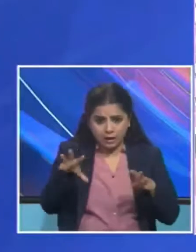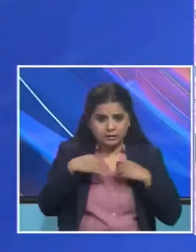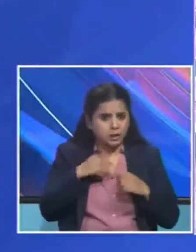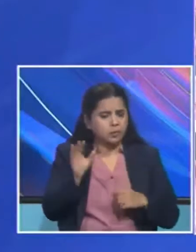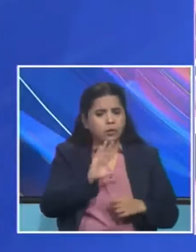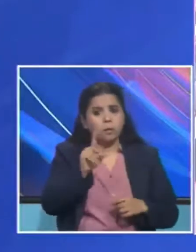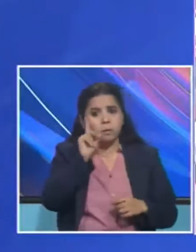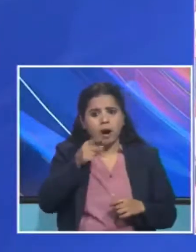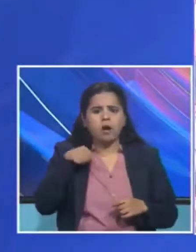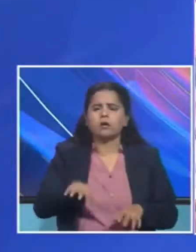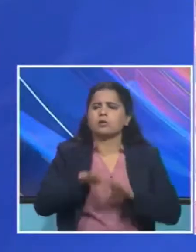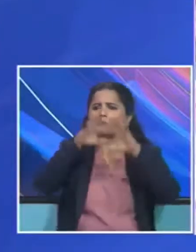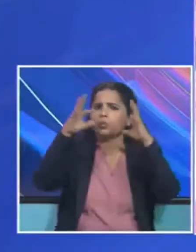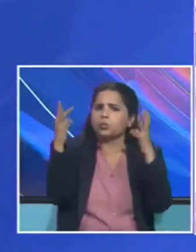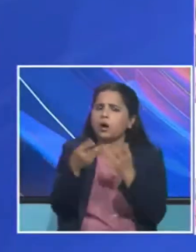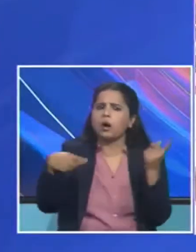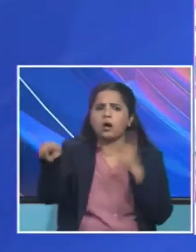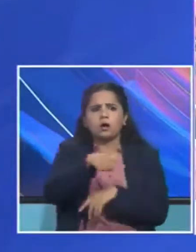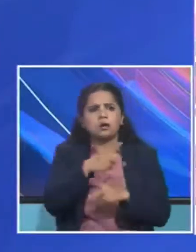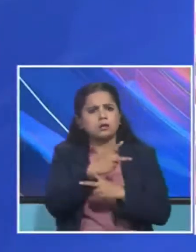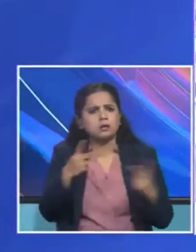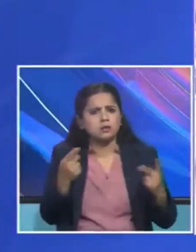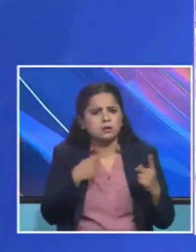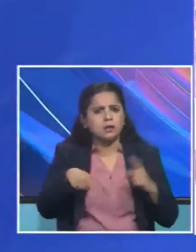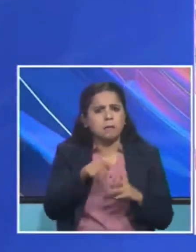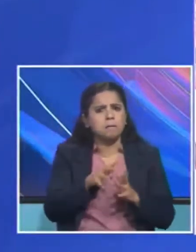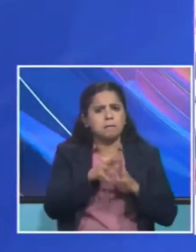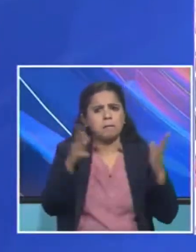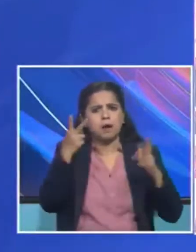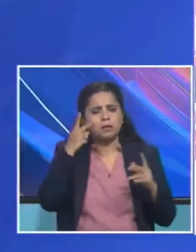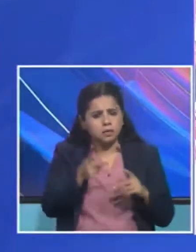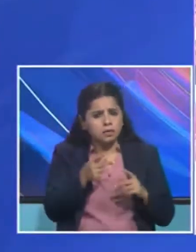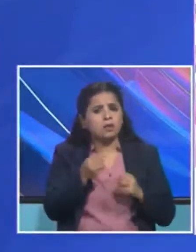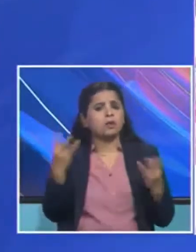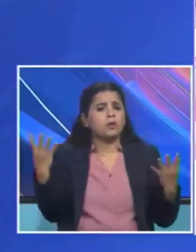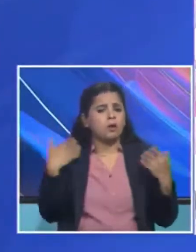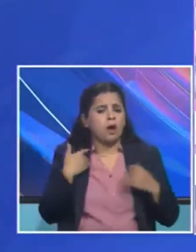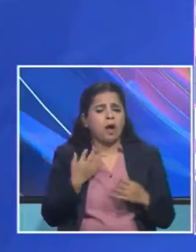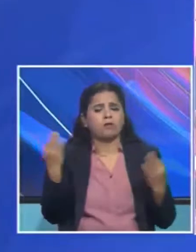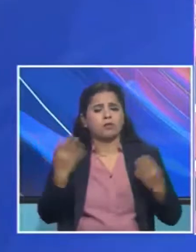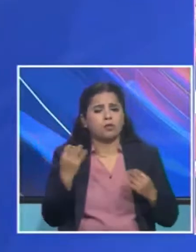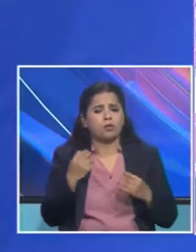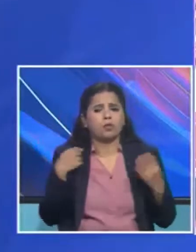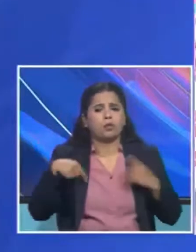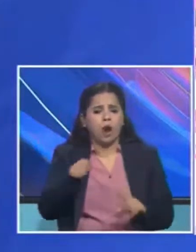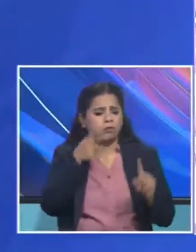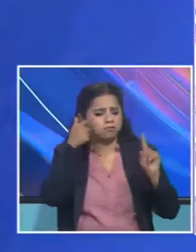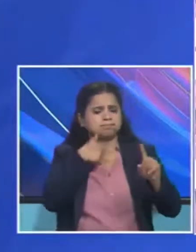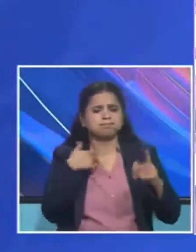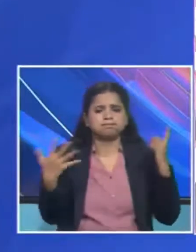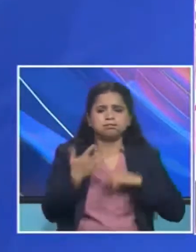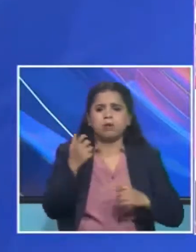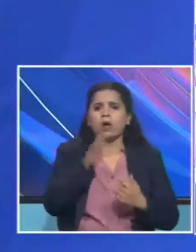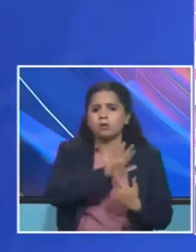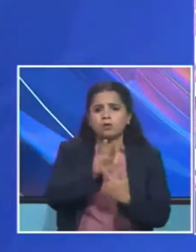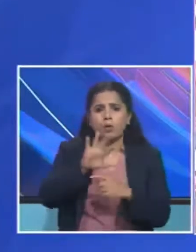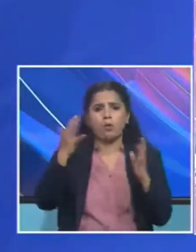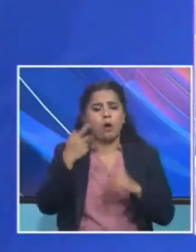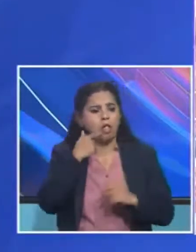बल्कि दुनिया के सामने नए मापदंड भी स्थापित किए। कुछ दिन पहले भारत